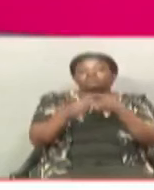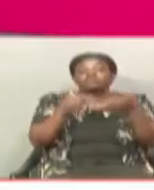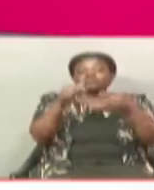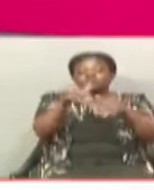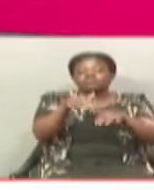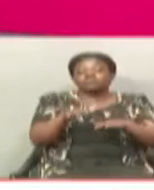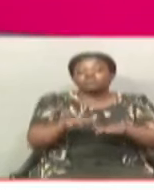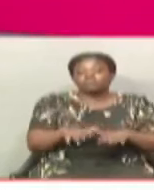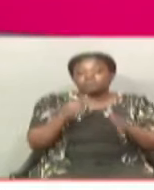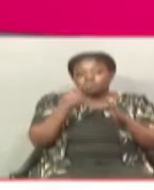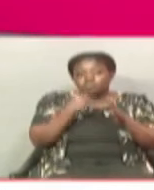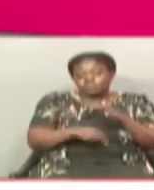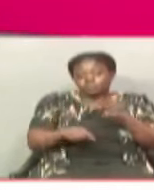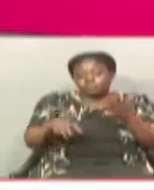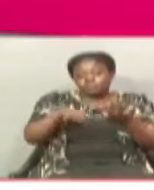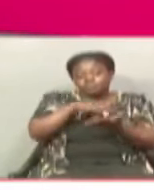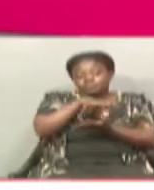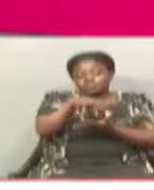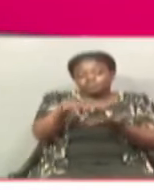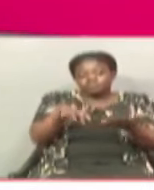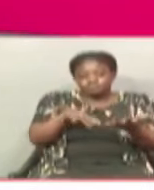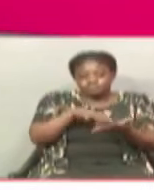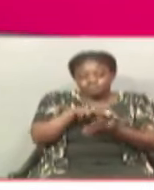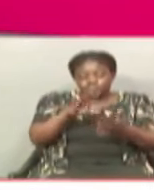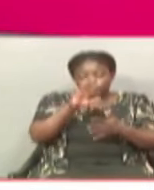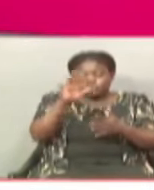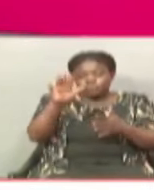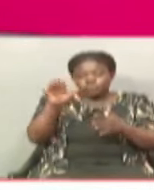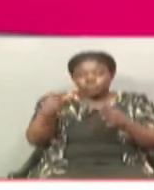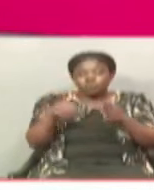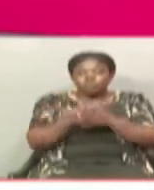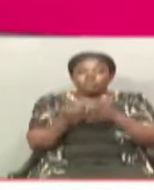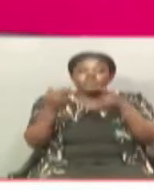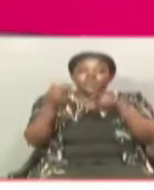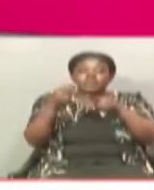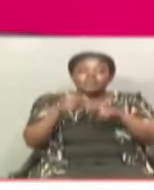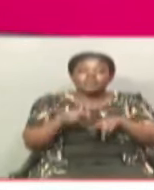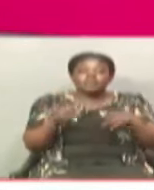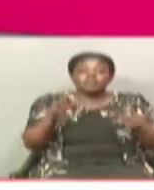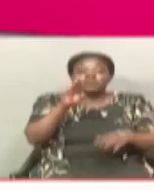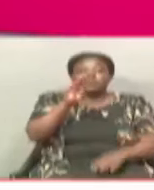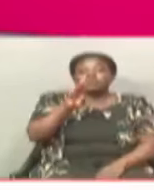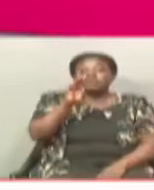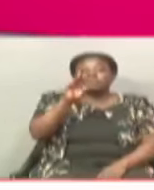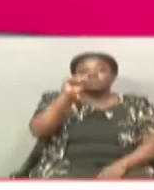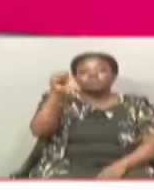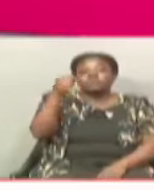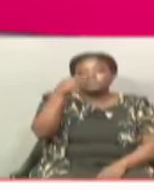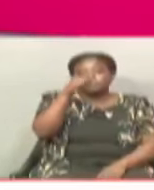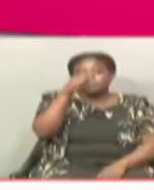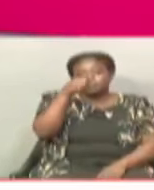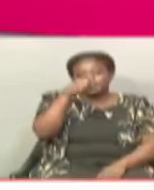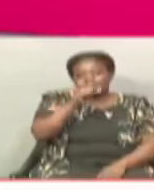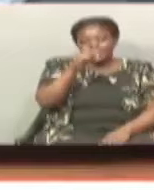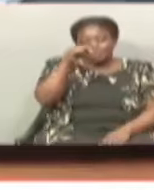kigambibwa nti lubaddemu okusika omuguwa bino byonna bibadde Busega wano mu kibuga